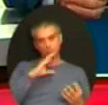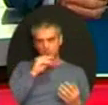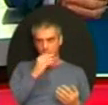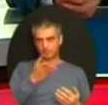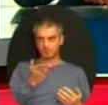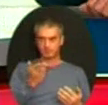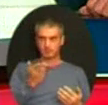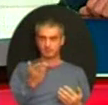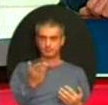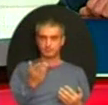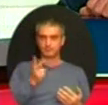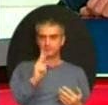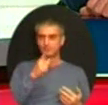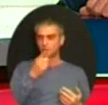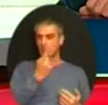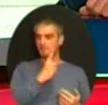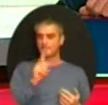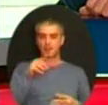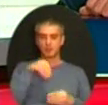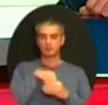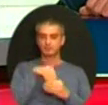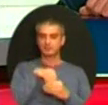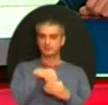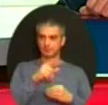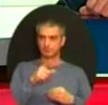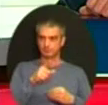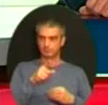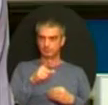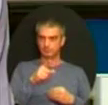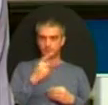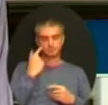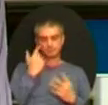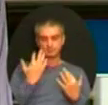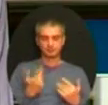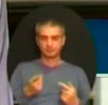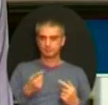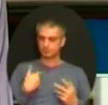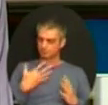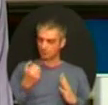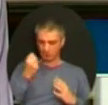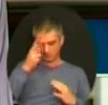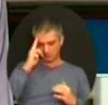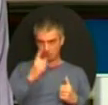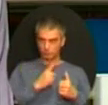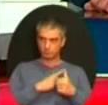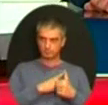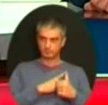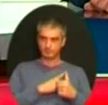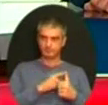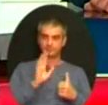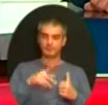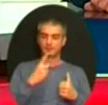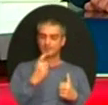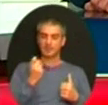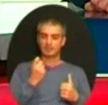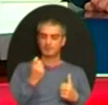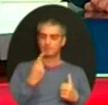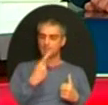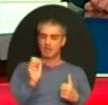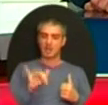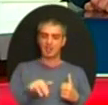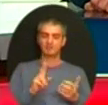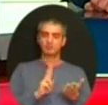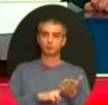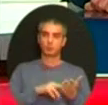נדבר על זה. יש להם מיליון מצביעים בקלפי. נלך רגע למספרים. נוקח את הליכוד, בסדר? יש להם 100 אלף בעלי